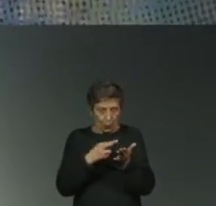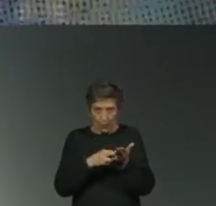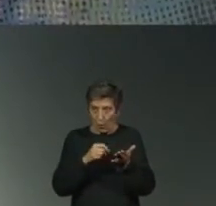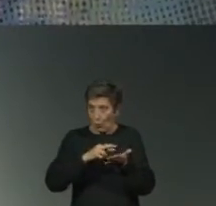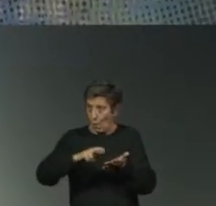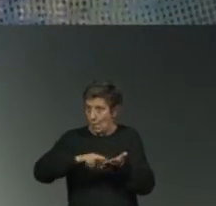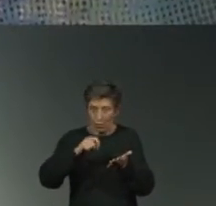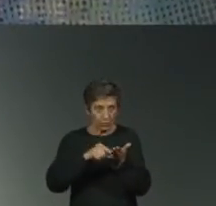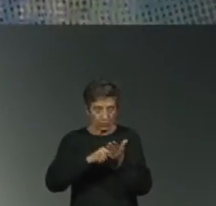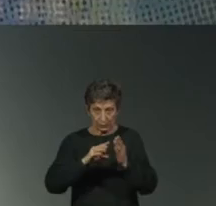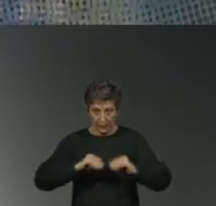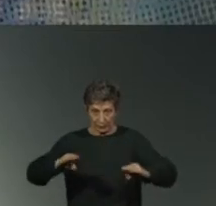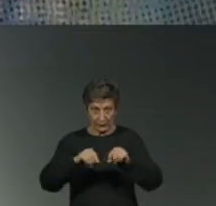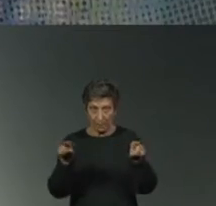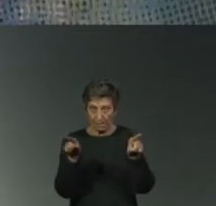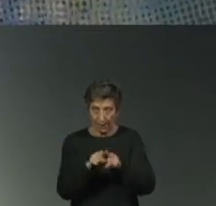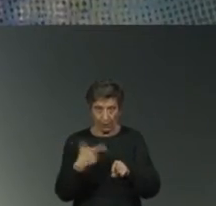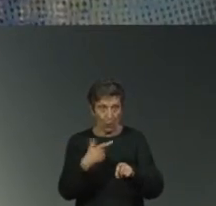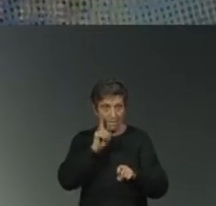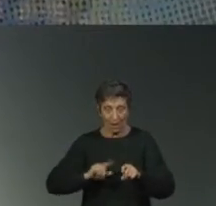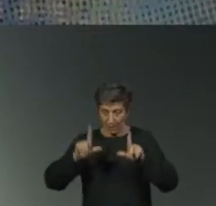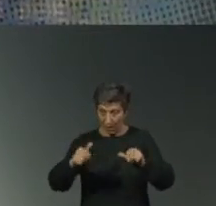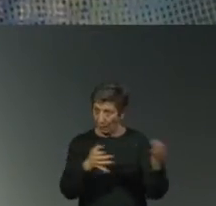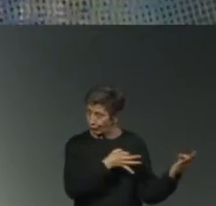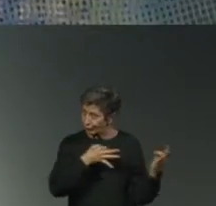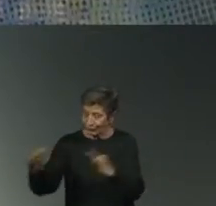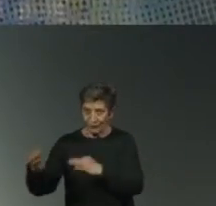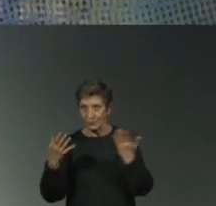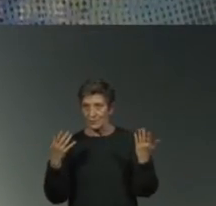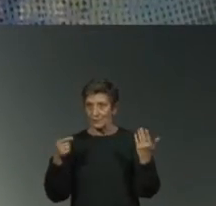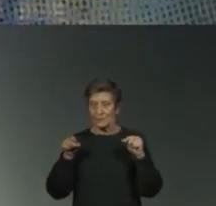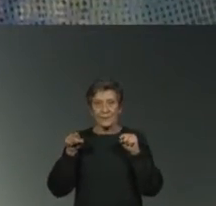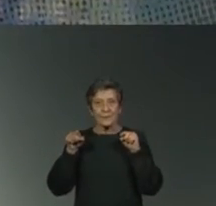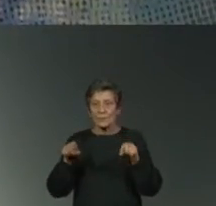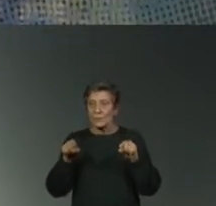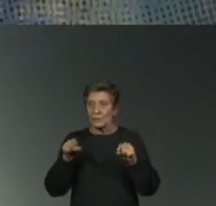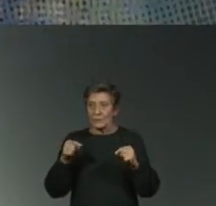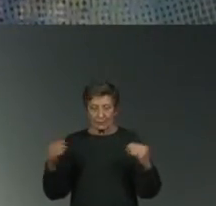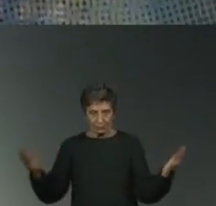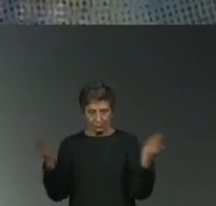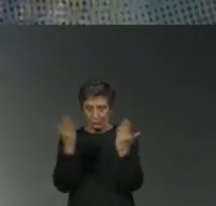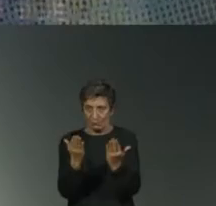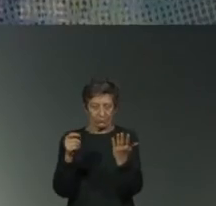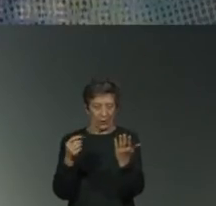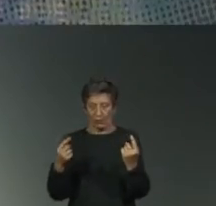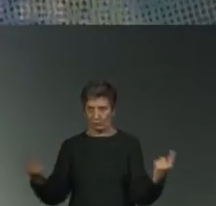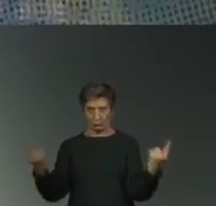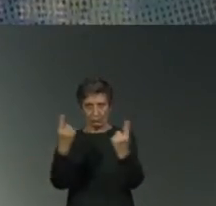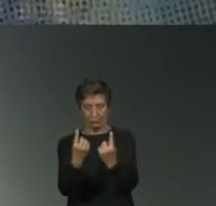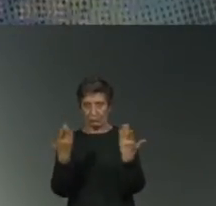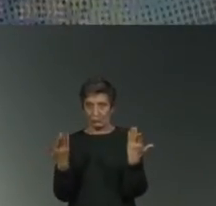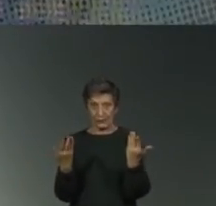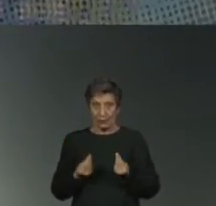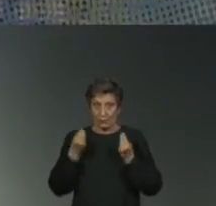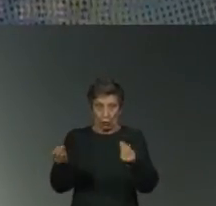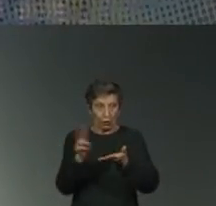permanence deux femmes en transparence l'une de l'autre, d'abord, procure à mes lecteurs une sensation